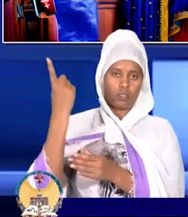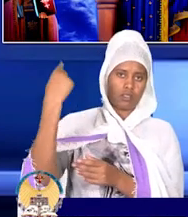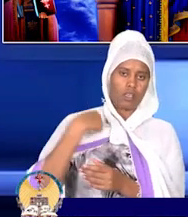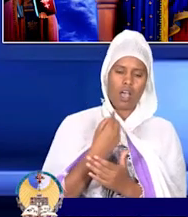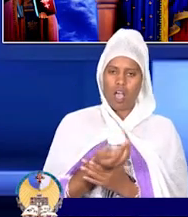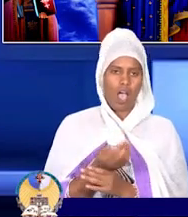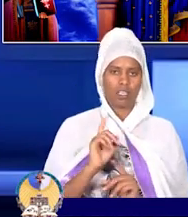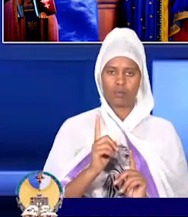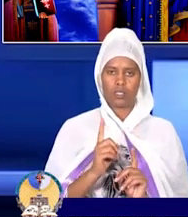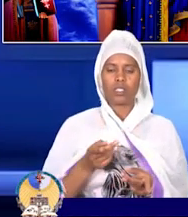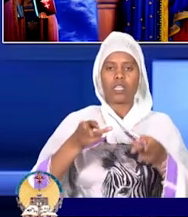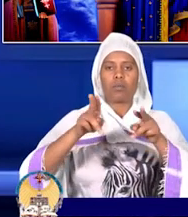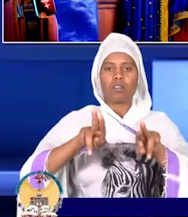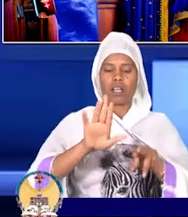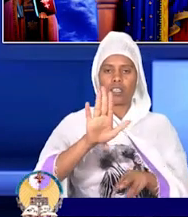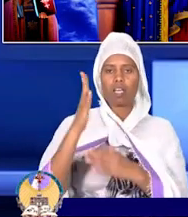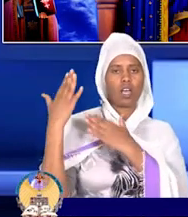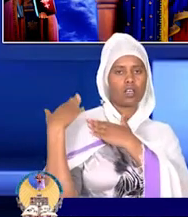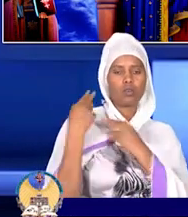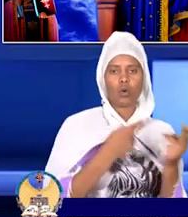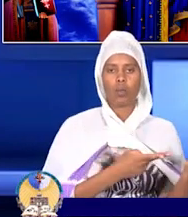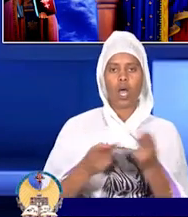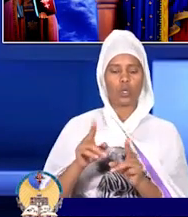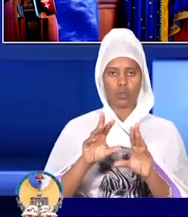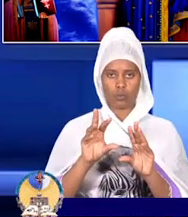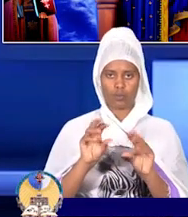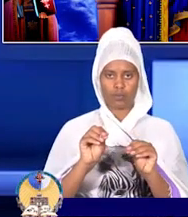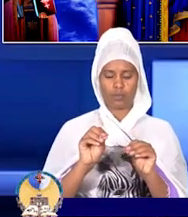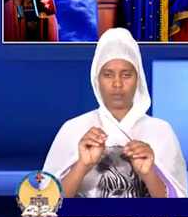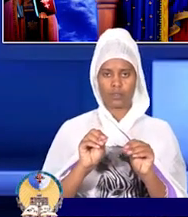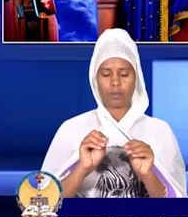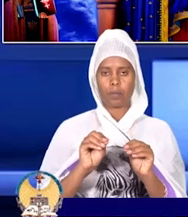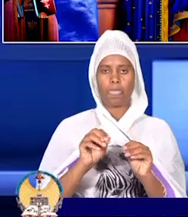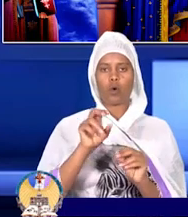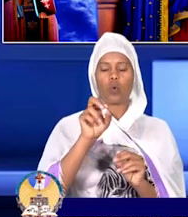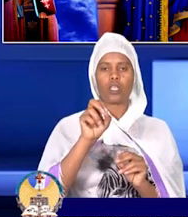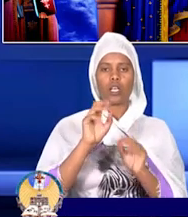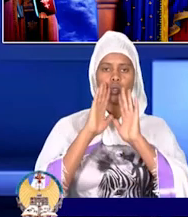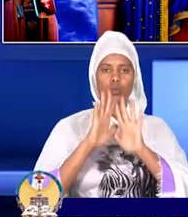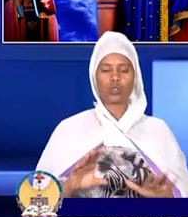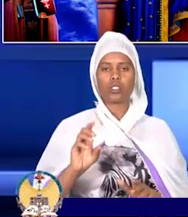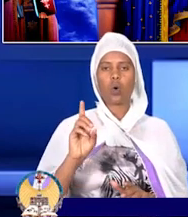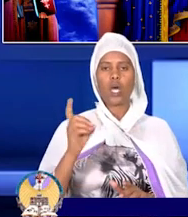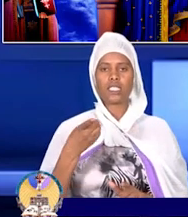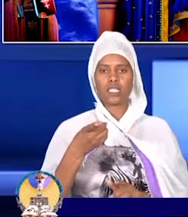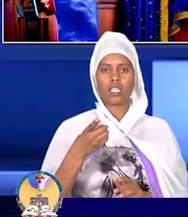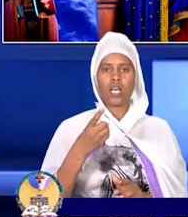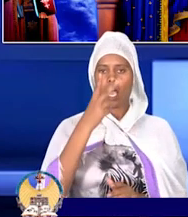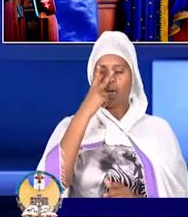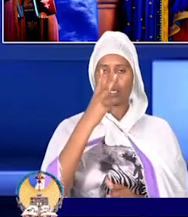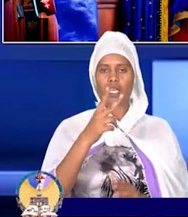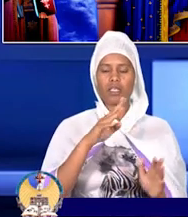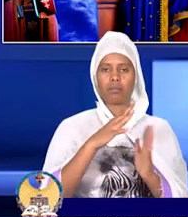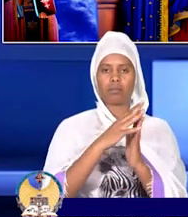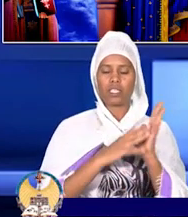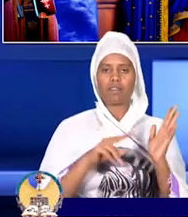ገሊፆሞ ኣለው። እቲ ምፍራት ናይ ስልጣኑ ናይ ባህርኡ ከም ዝኾነ ወንጌላዊ ቅዱስ